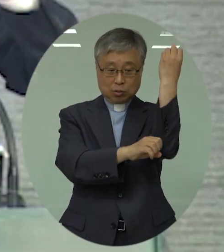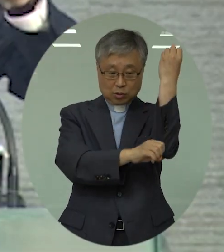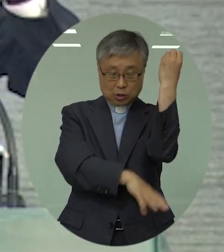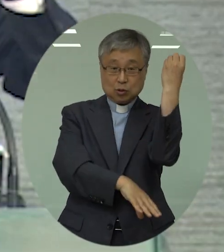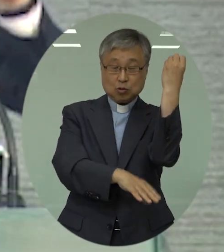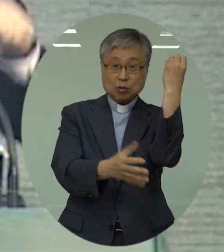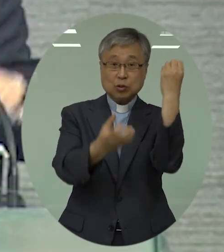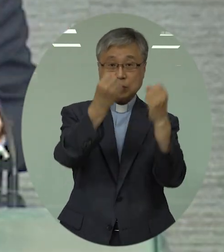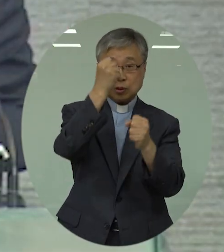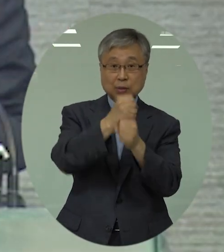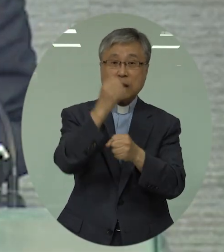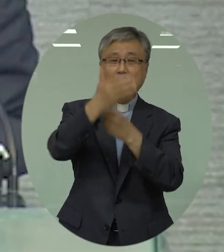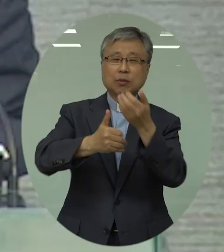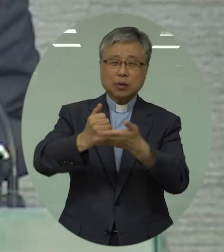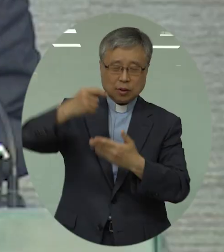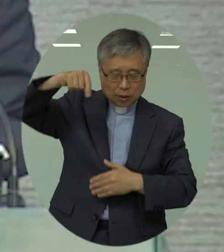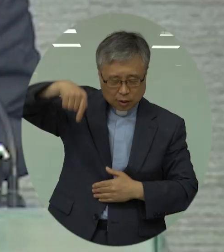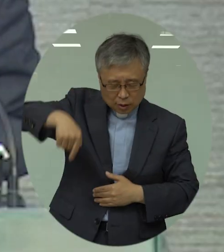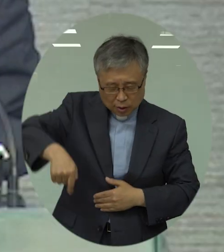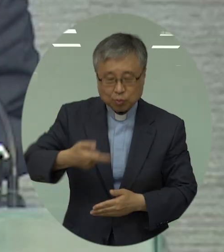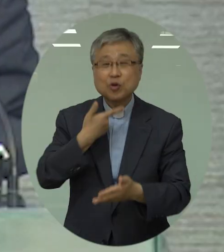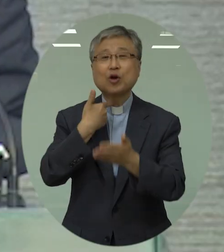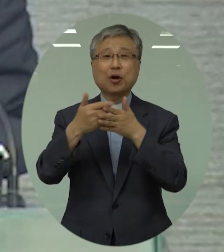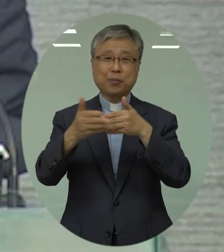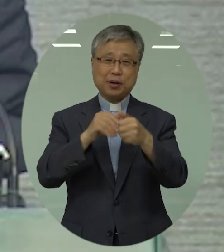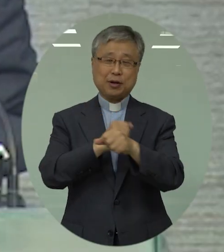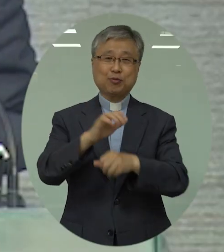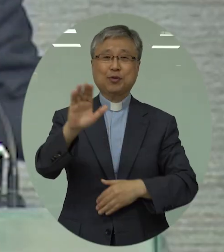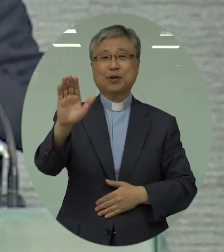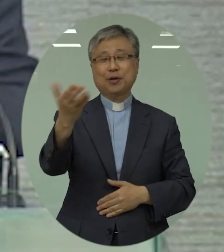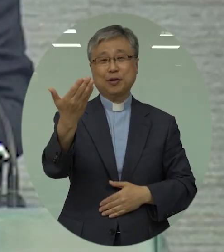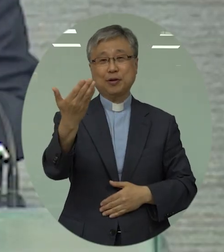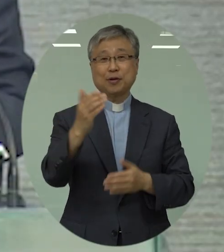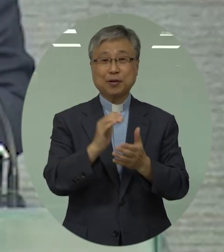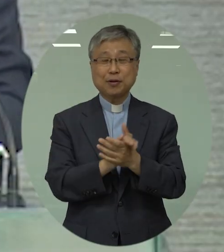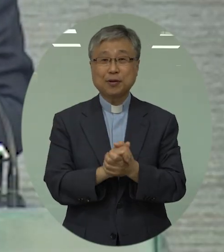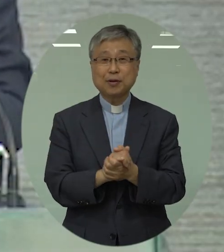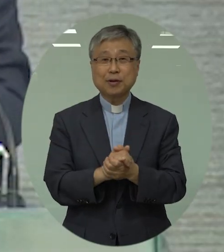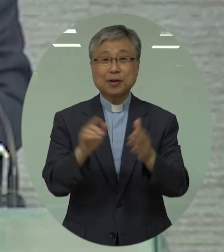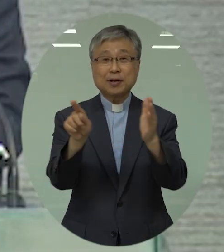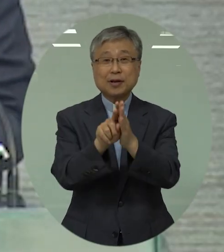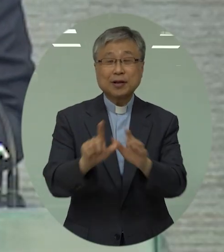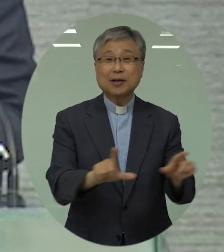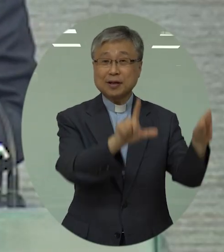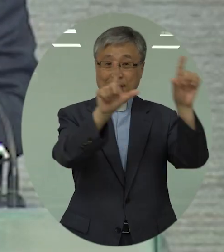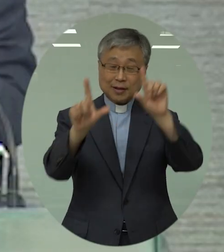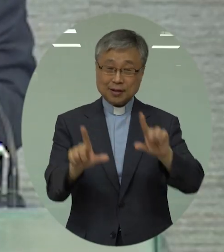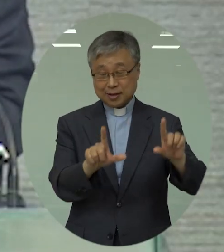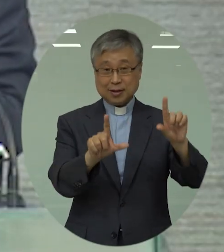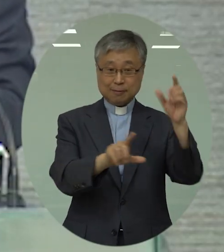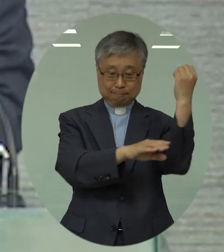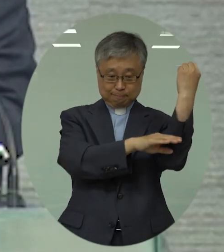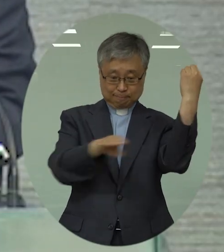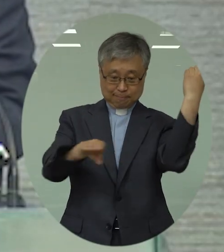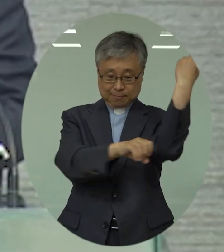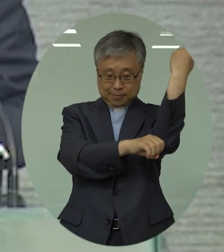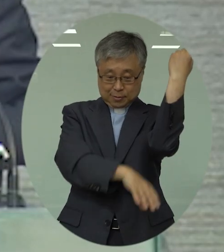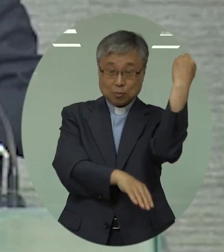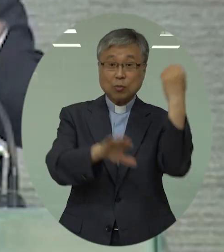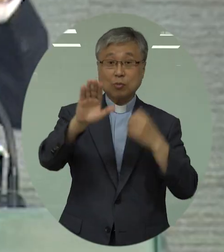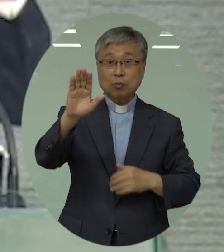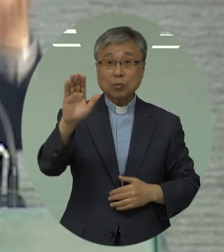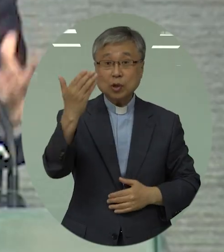해서 하나님을 깊이 경험하게 되는 거예요. 근데 그러니까 신앙생활의 베이식은 결국 기도와